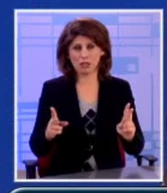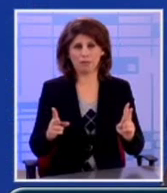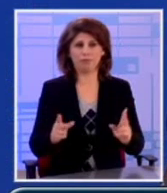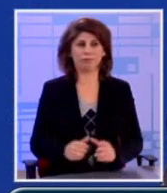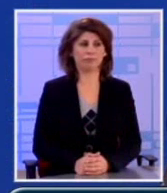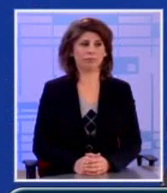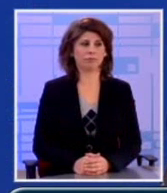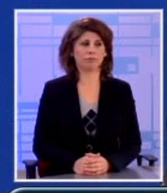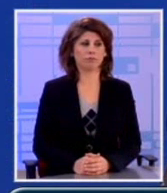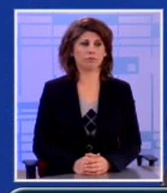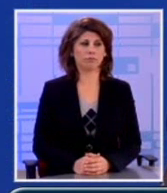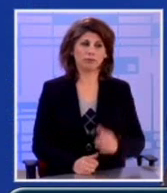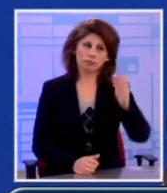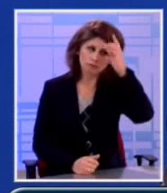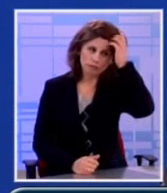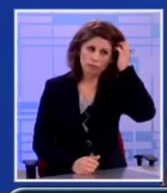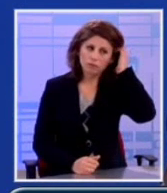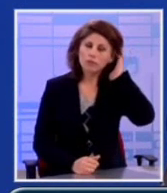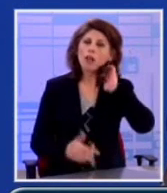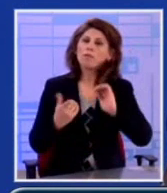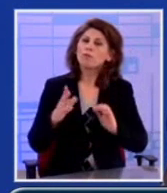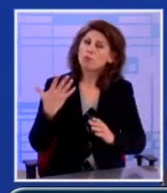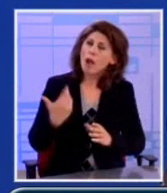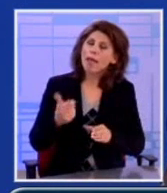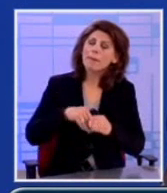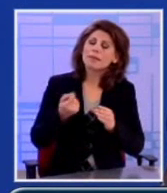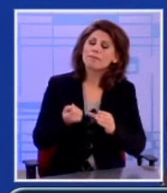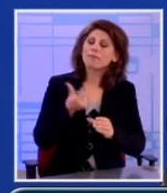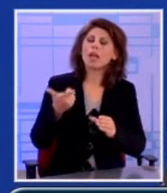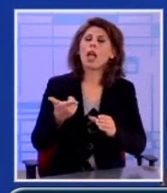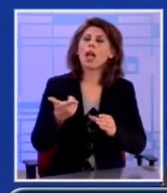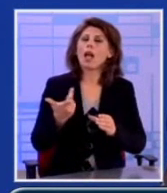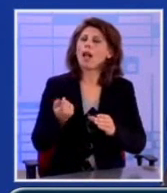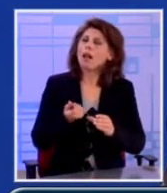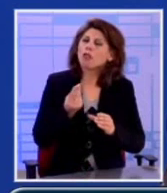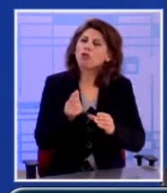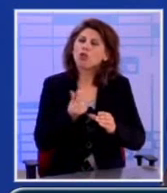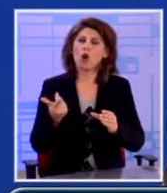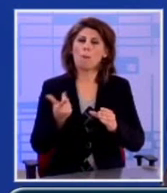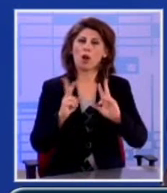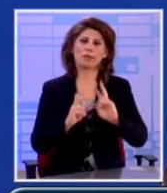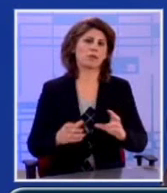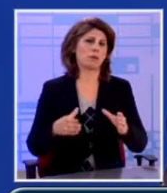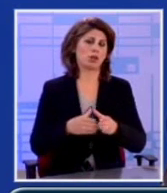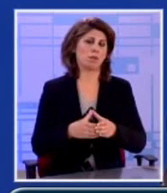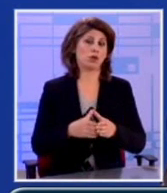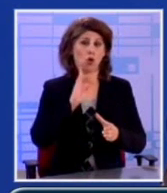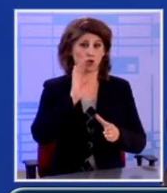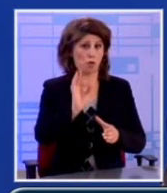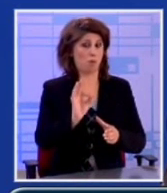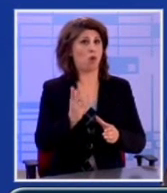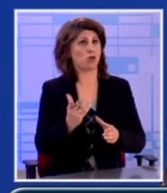που έχει μια ιονή εξεταστική λειτουργία. Άλλωστε, ο σκοπός της διενέργειας